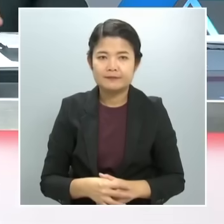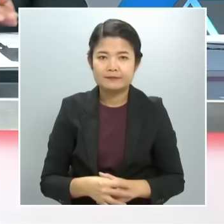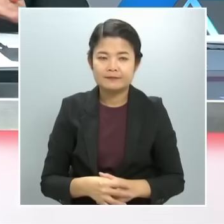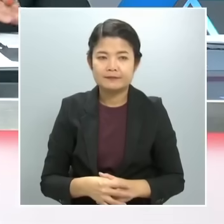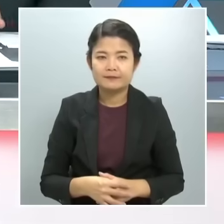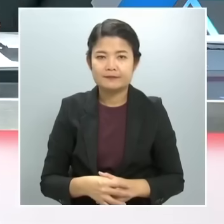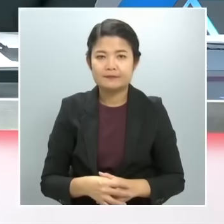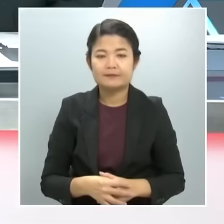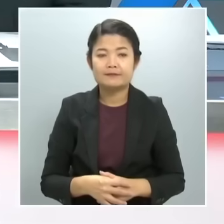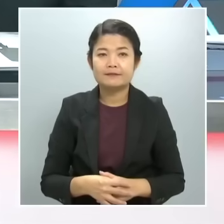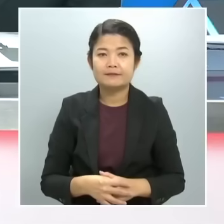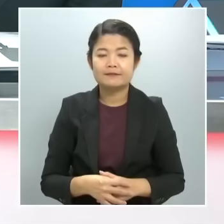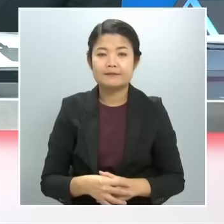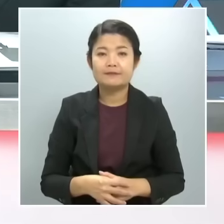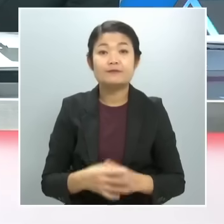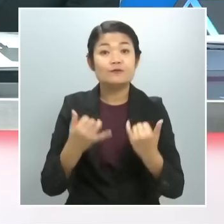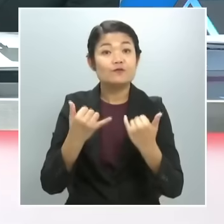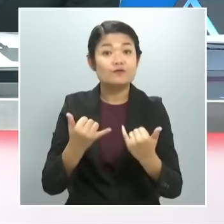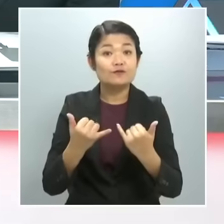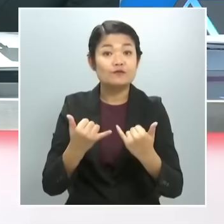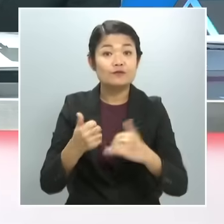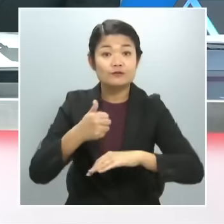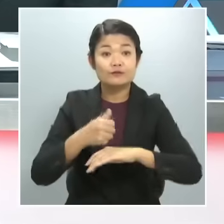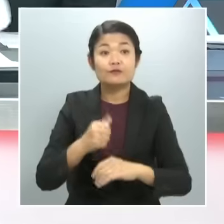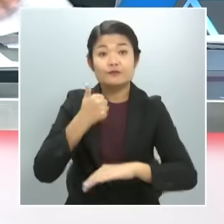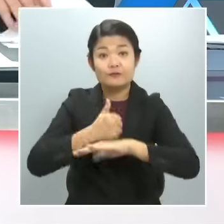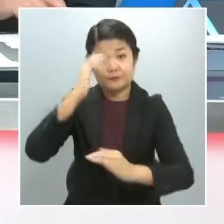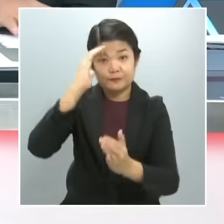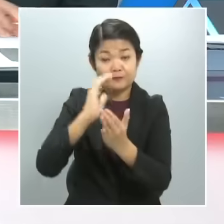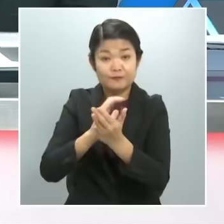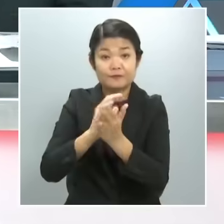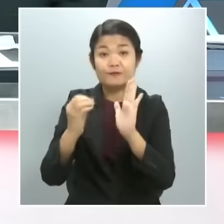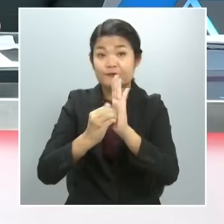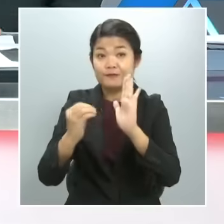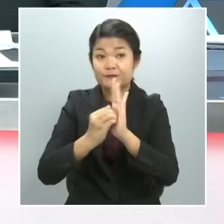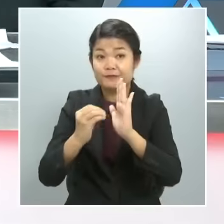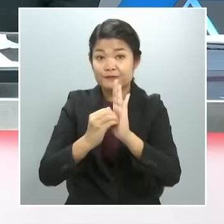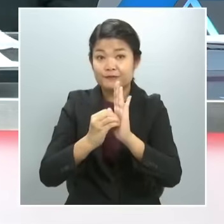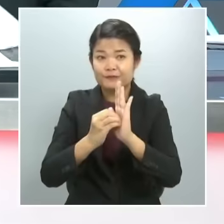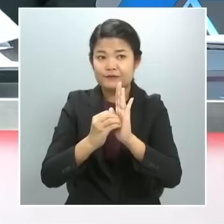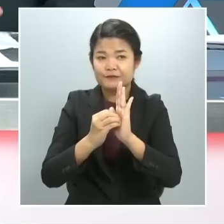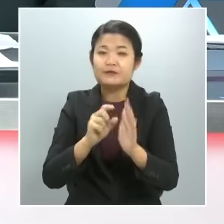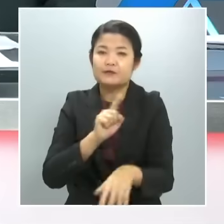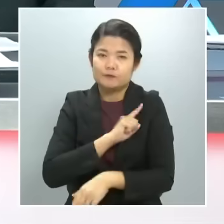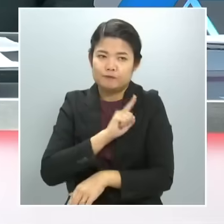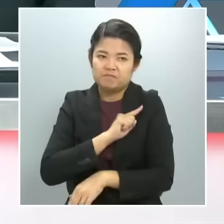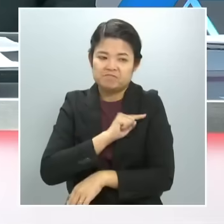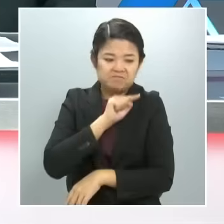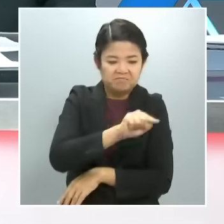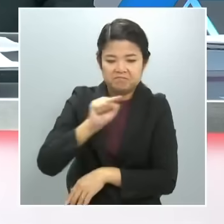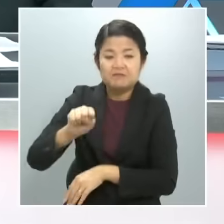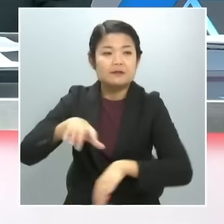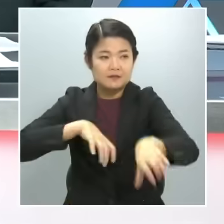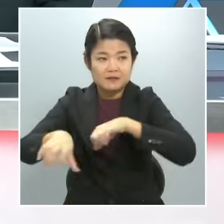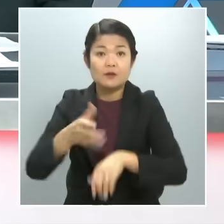ก็ยังไงแน่นอนครับตอนนี้ทางฝั่งของกองบัญชาการตำรวจนครบาลท่านก็นครบาลท่านรับลูกละัดานละขอความ